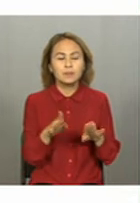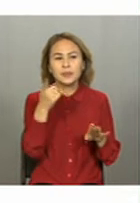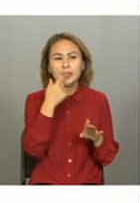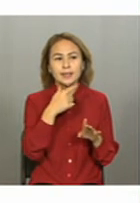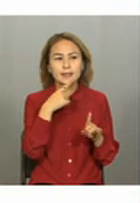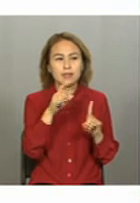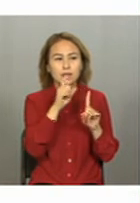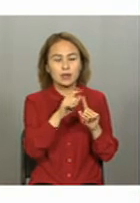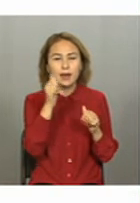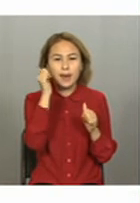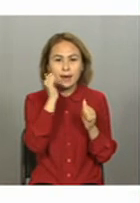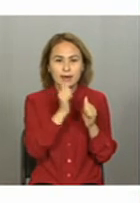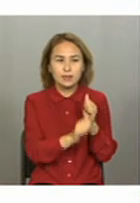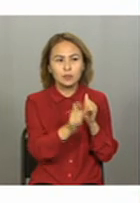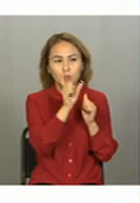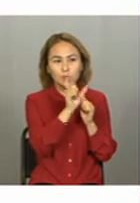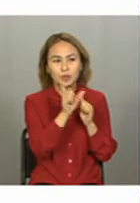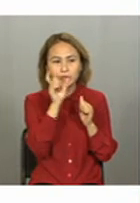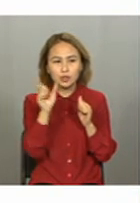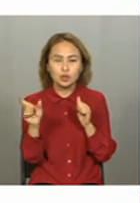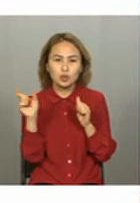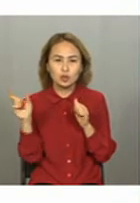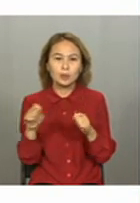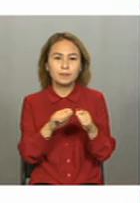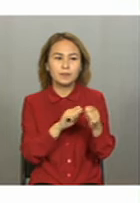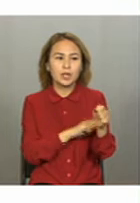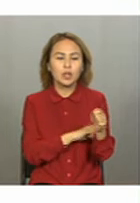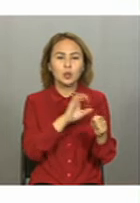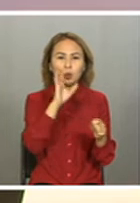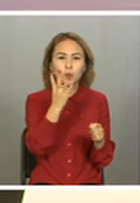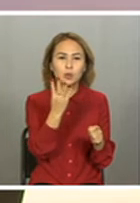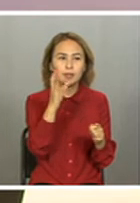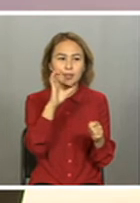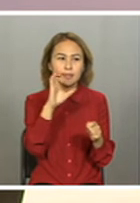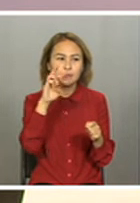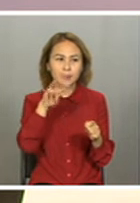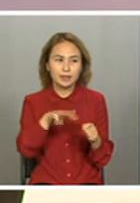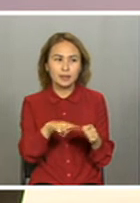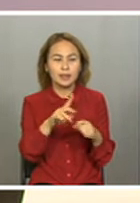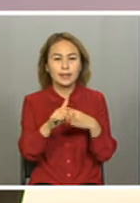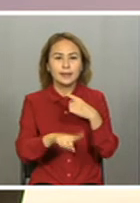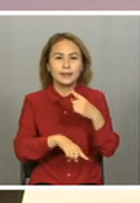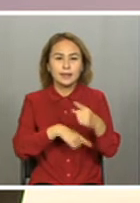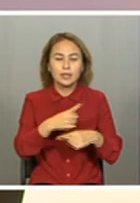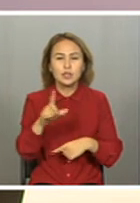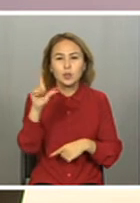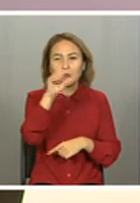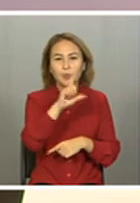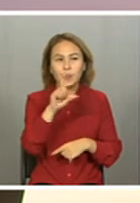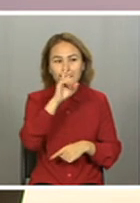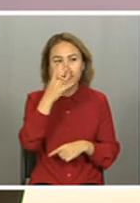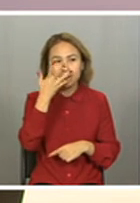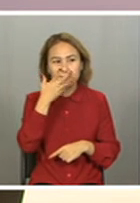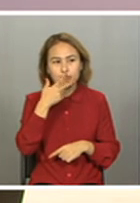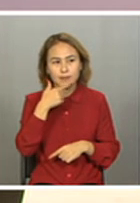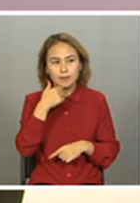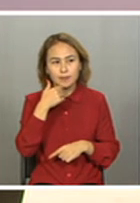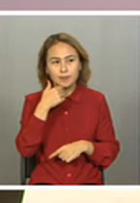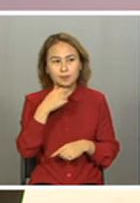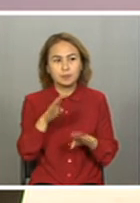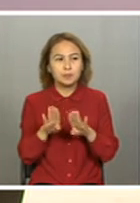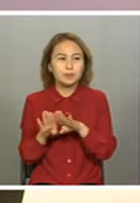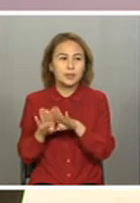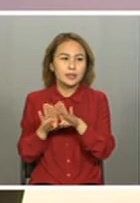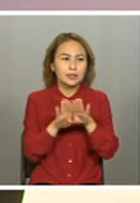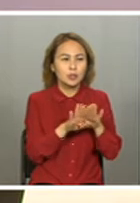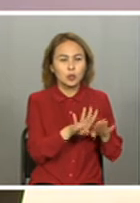әр бөлігінің ұзындығы 4 сантиметр екен. Келесі көк жолақта бірдей